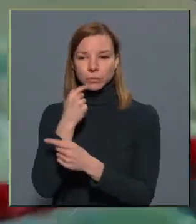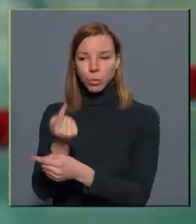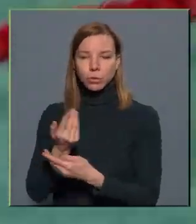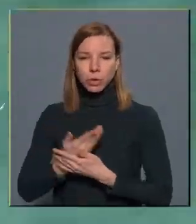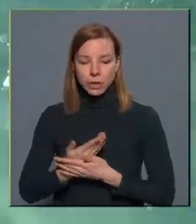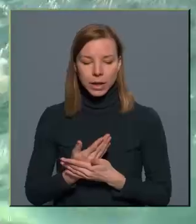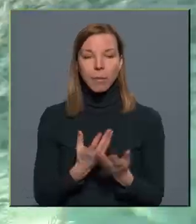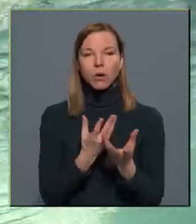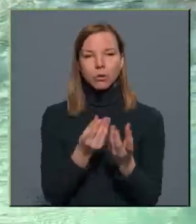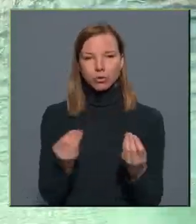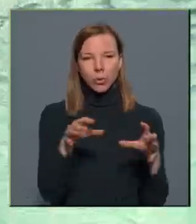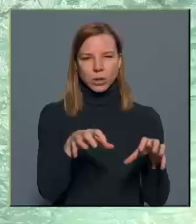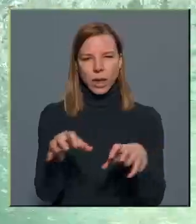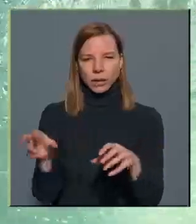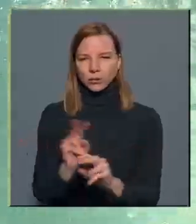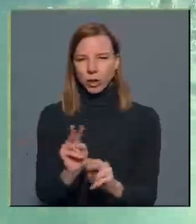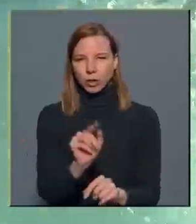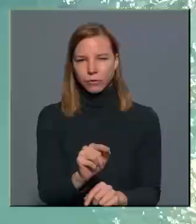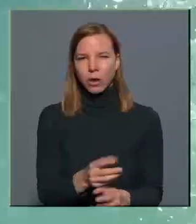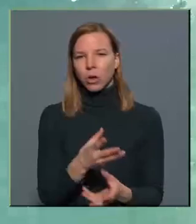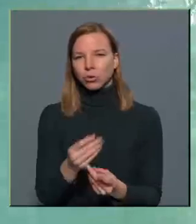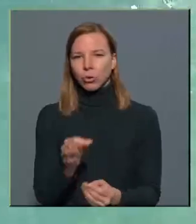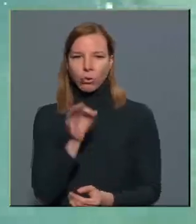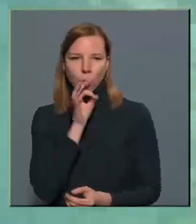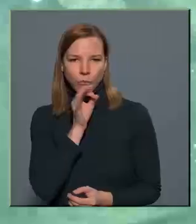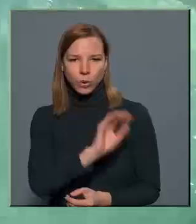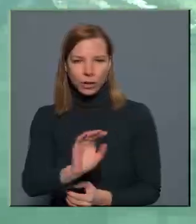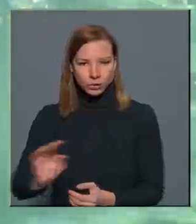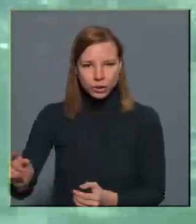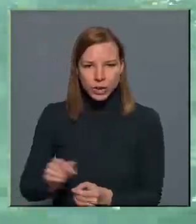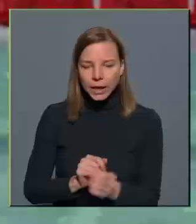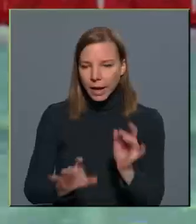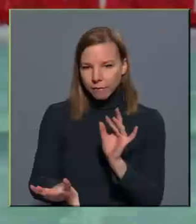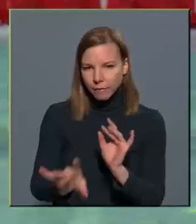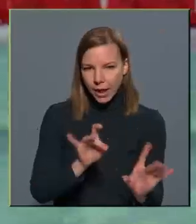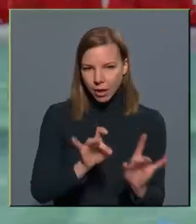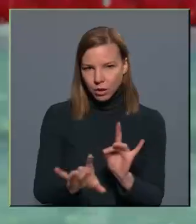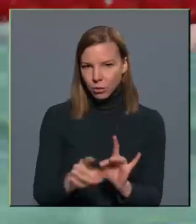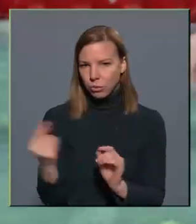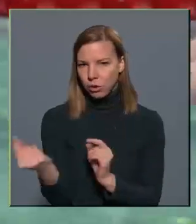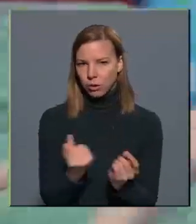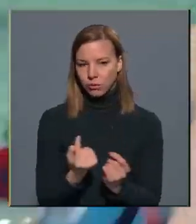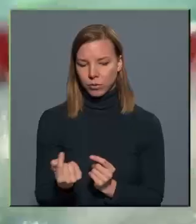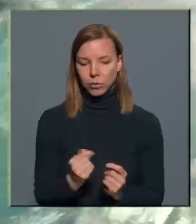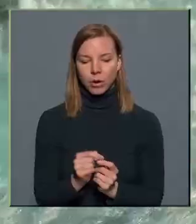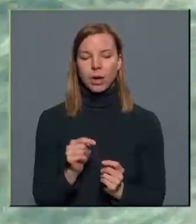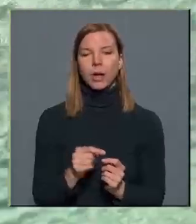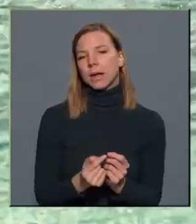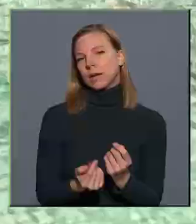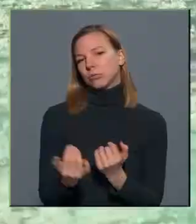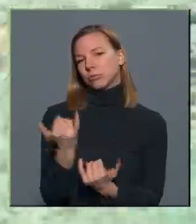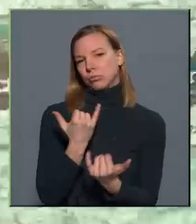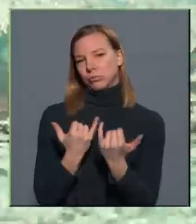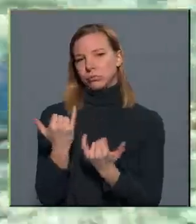sok tehetség van, nagyon sok óvodást figyeltek, nézitek, és előbb-utóbb ezeket